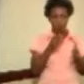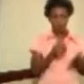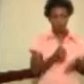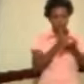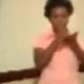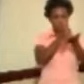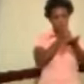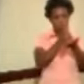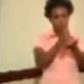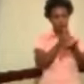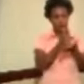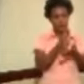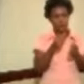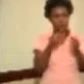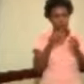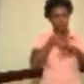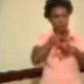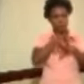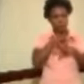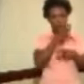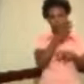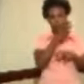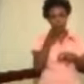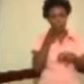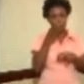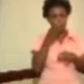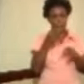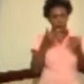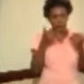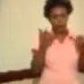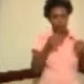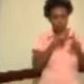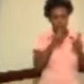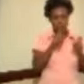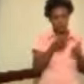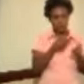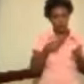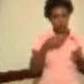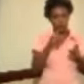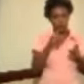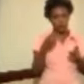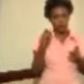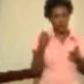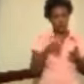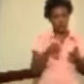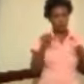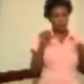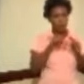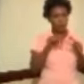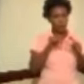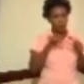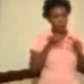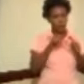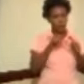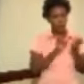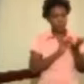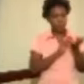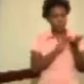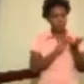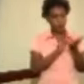agricoles. Est-ce que faut que nous entrer dans semences OGM ou bien faut que nous favoriser